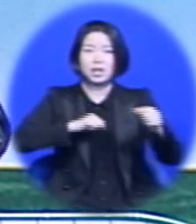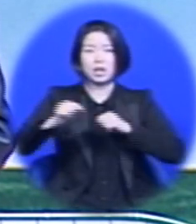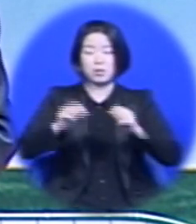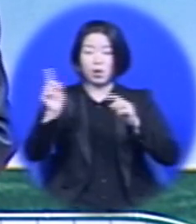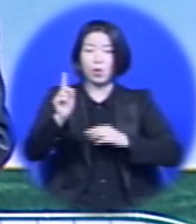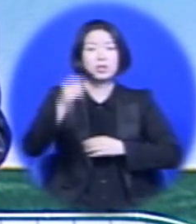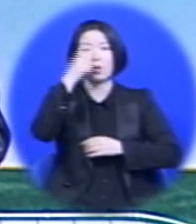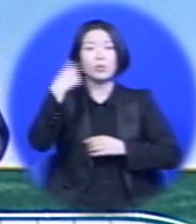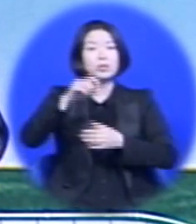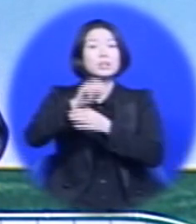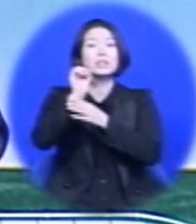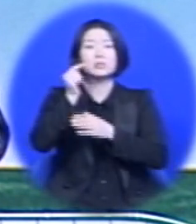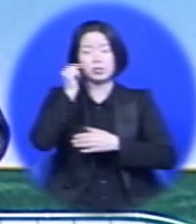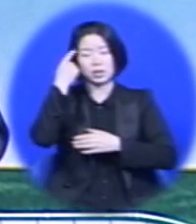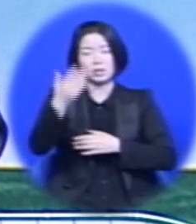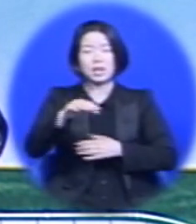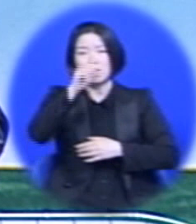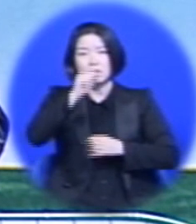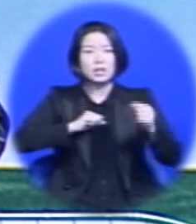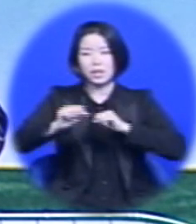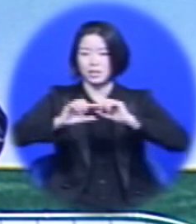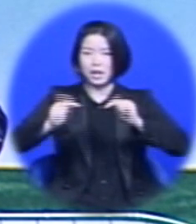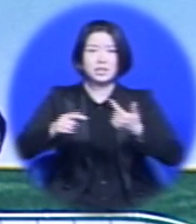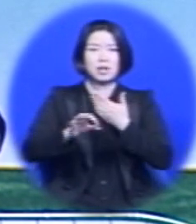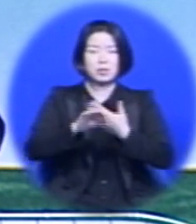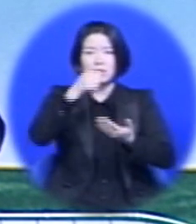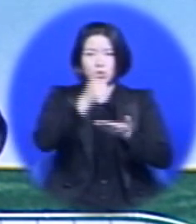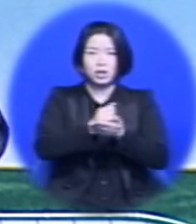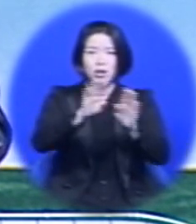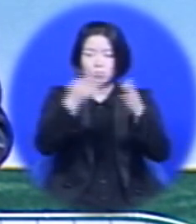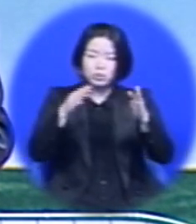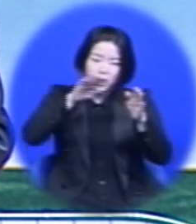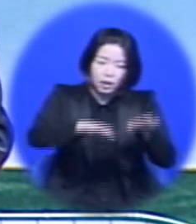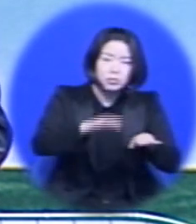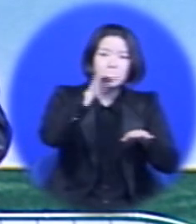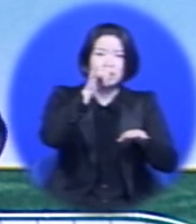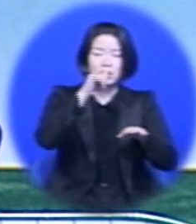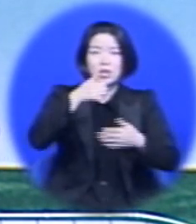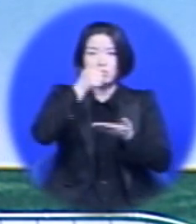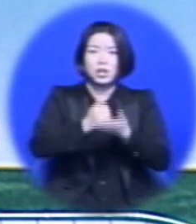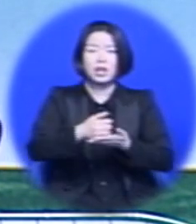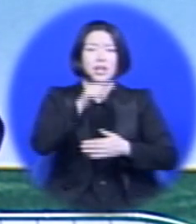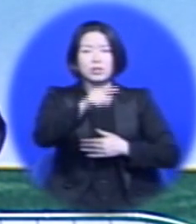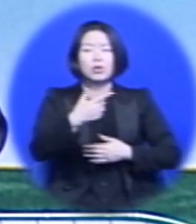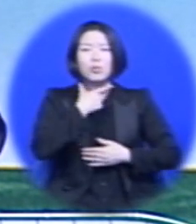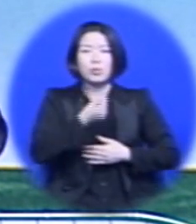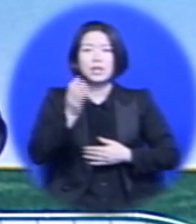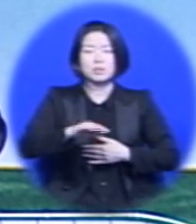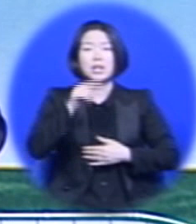못하겠느냐 선을 행하지 아니하면 죄가 문에 엎드려 있느니라 죄가 너를 원하나 너는 죄를